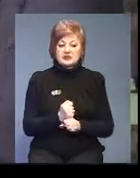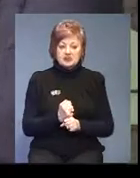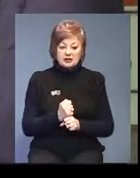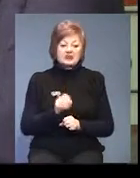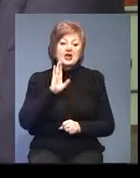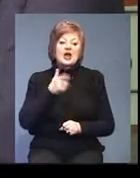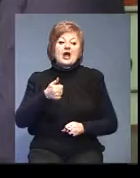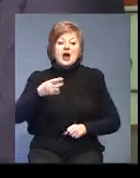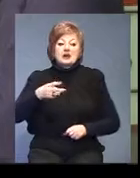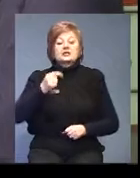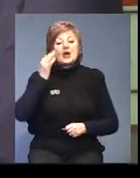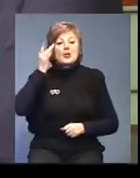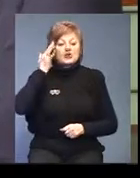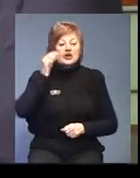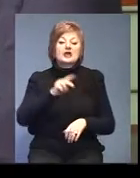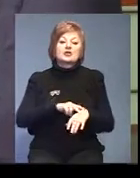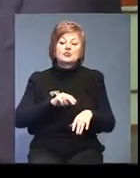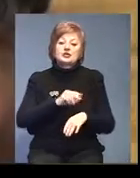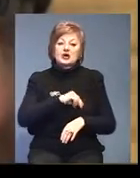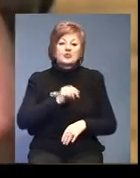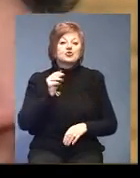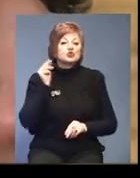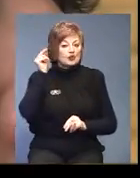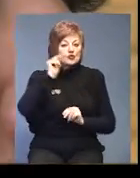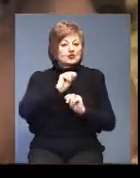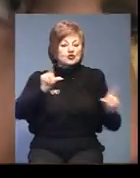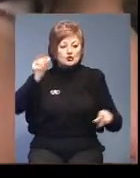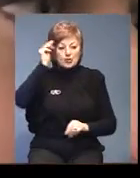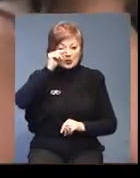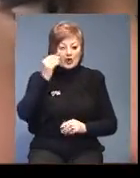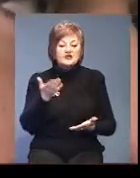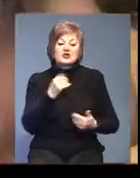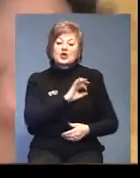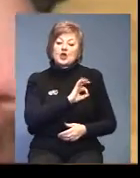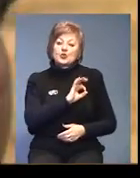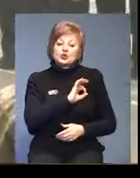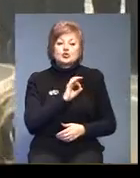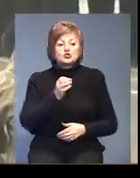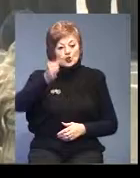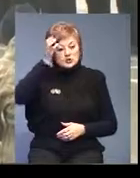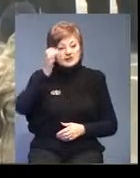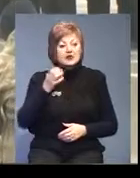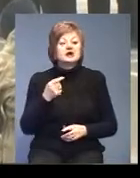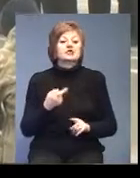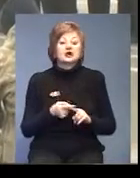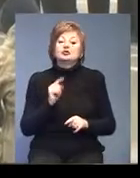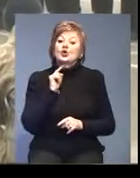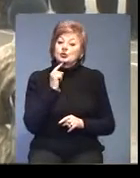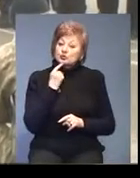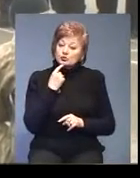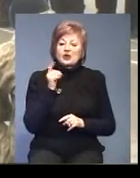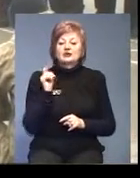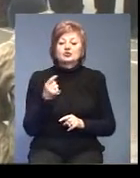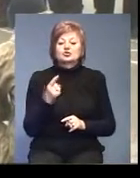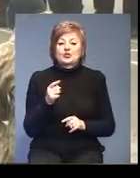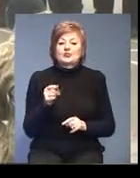Герасимчук мріяла про роботу в поліції під час навчання в школі. Пізніше отримала юридичну освіту і здобула бажаний фах. З-поміж складнощів виділяє бойову